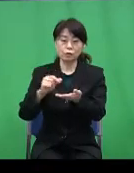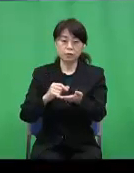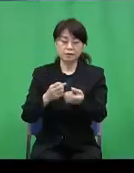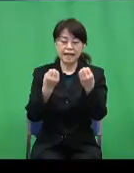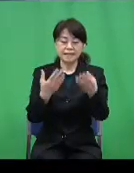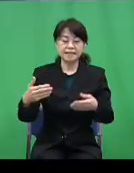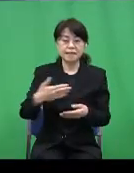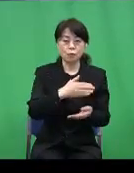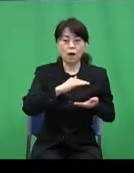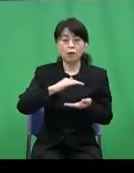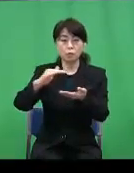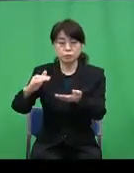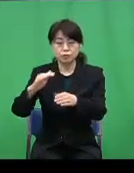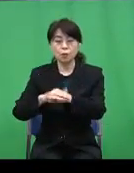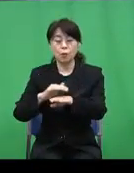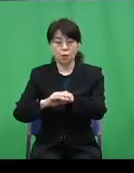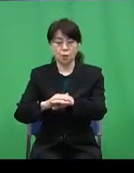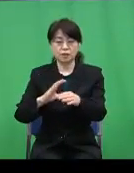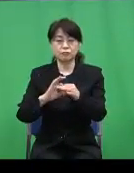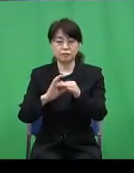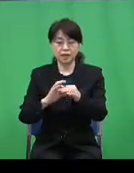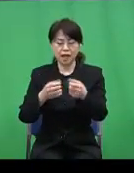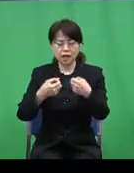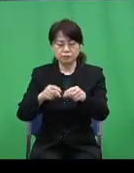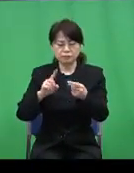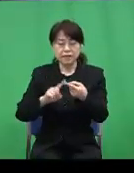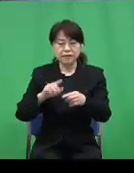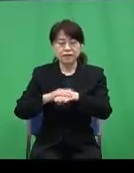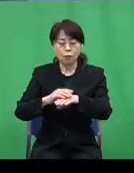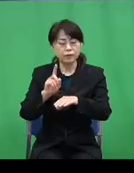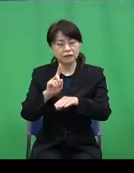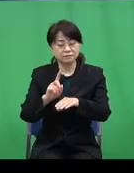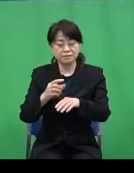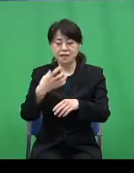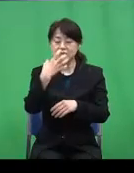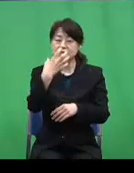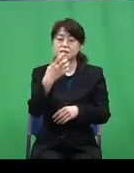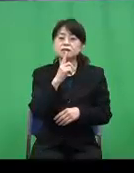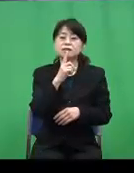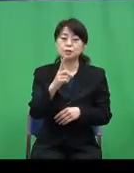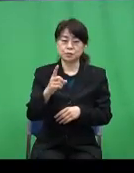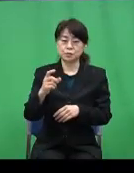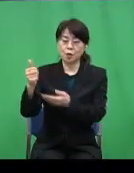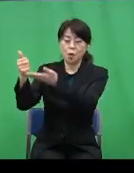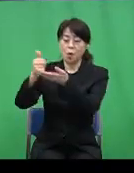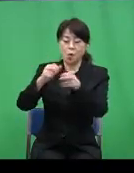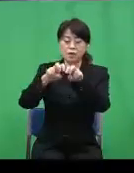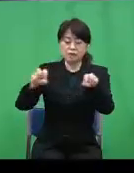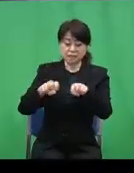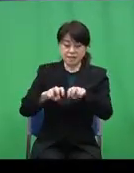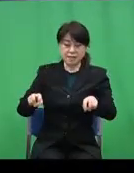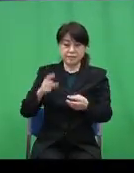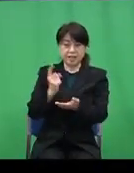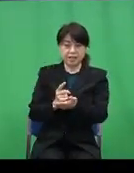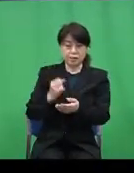これ具体的にどうやって繊維を運ぶのか、新幹線の中で拠点に入れるとなれば落石しかないように